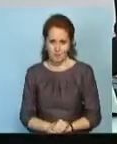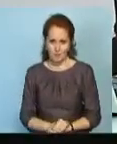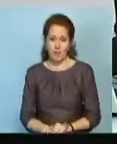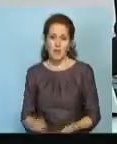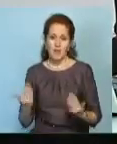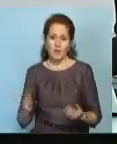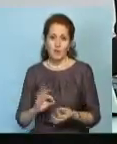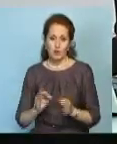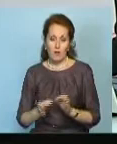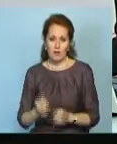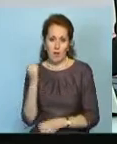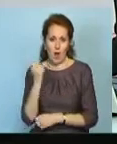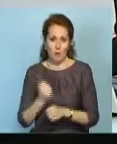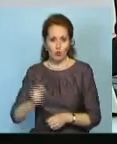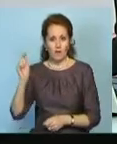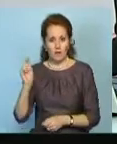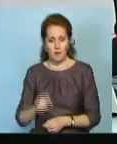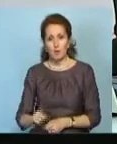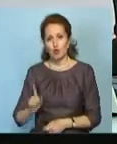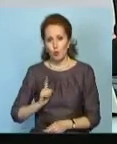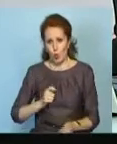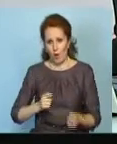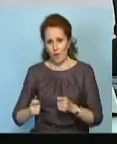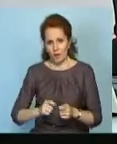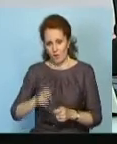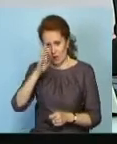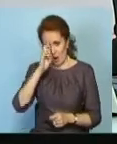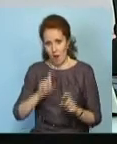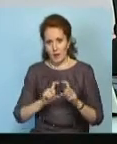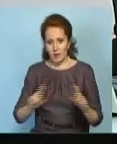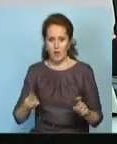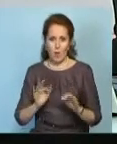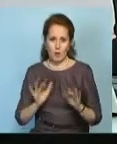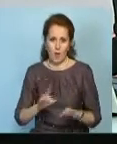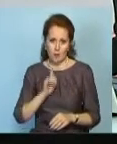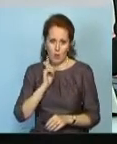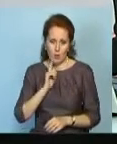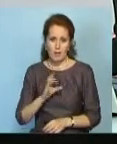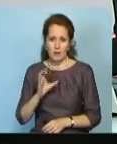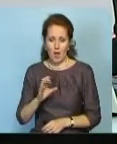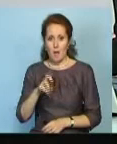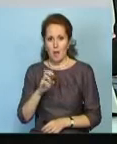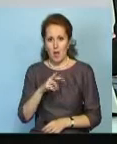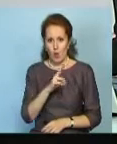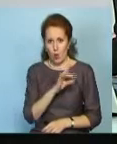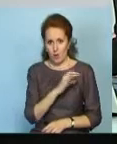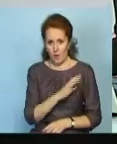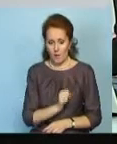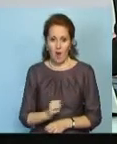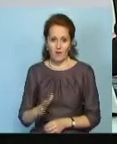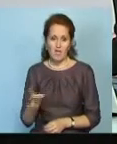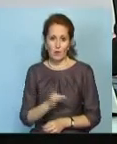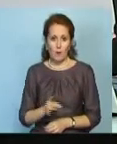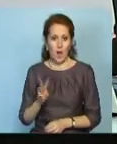Сегодня в Ижевске с рабочим визитом ждут руководителя Федерального агентства по делам молодежи Сергея Белоконева. В профильном республиканском министерстве